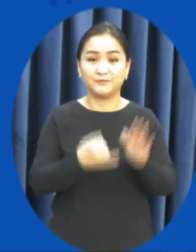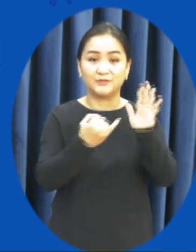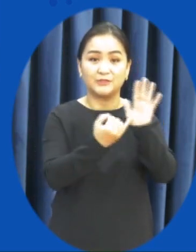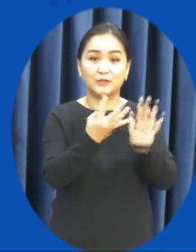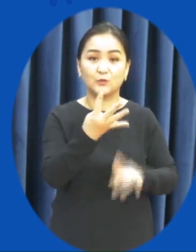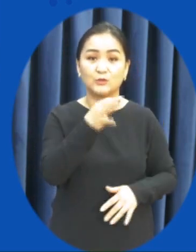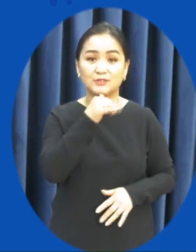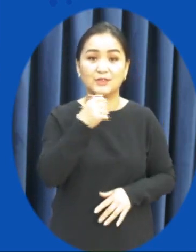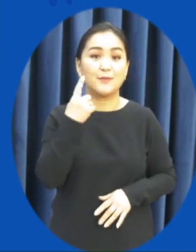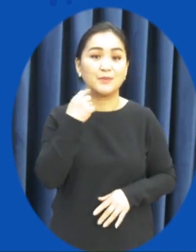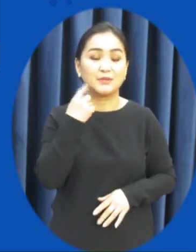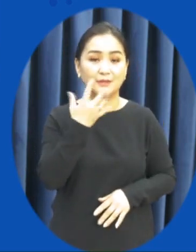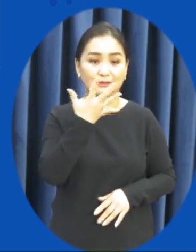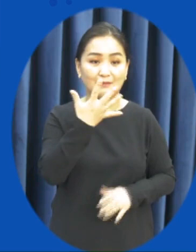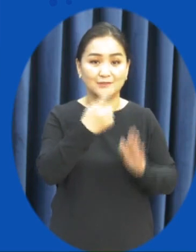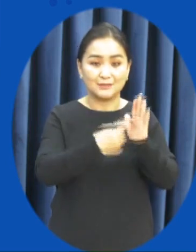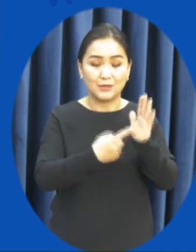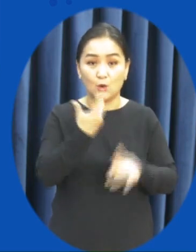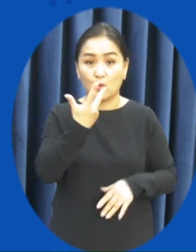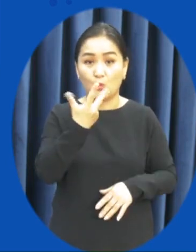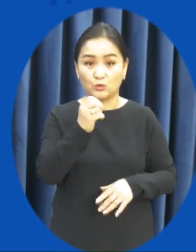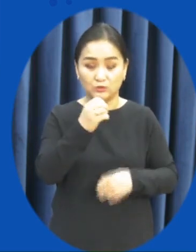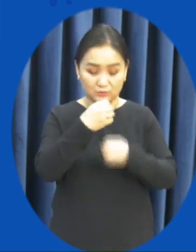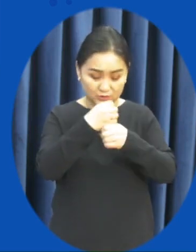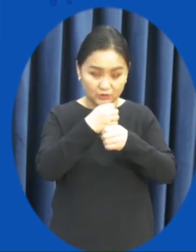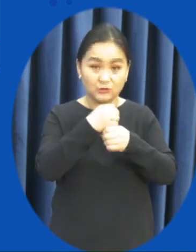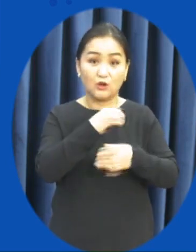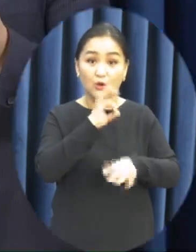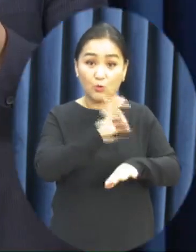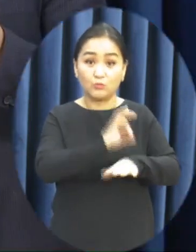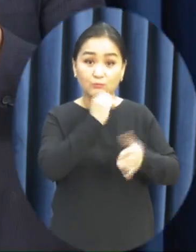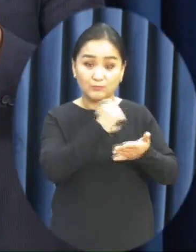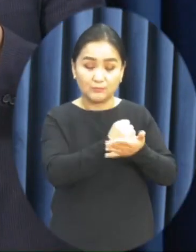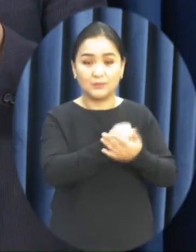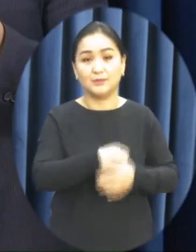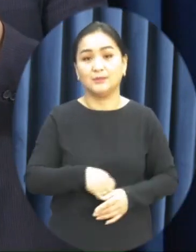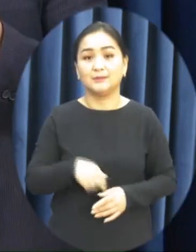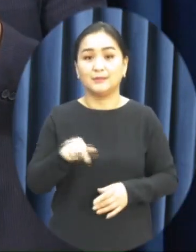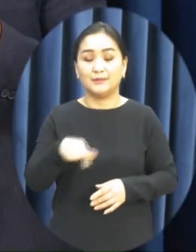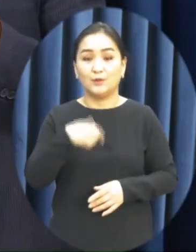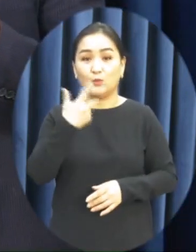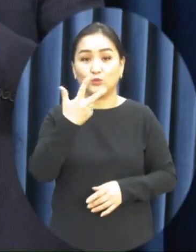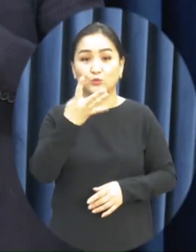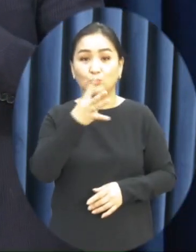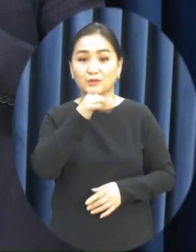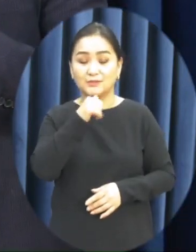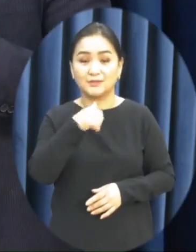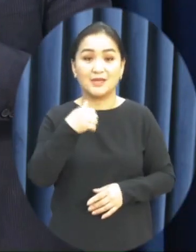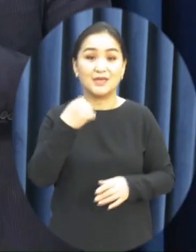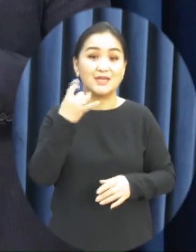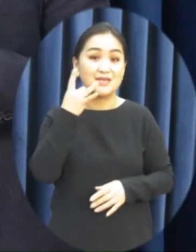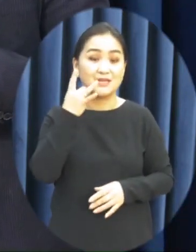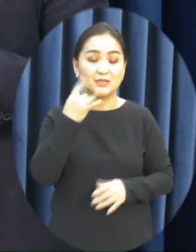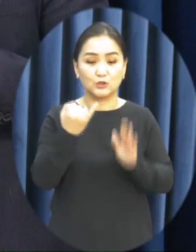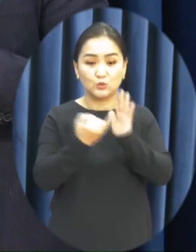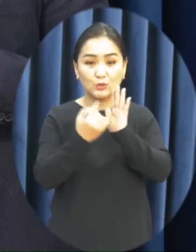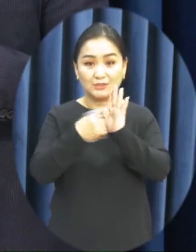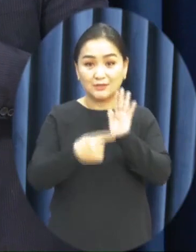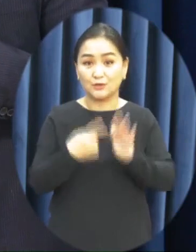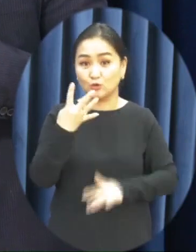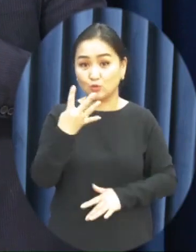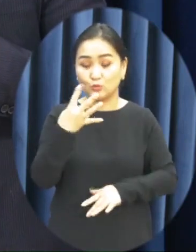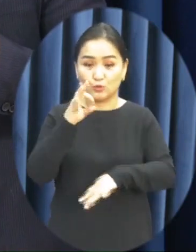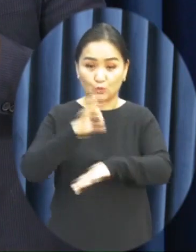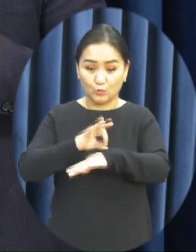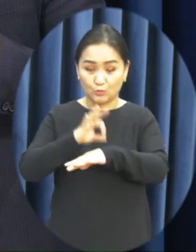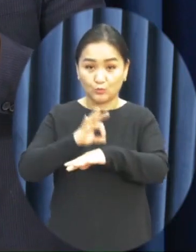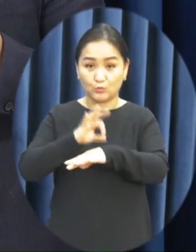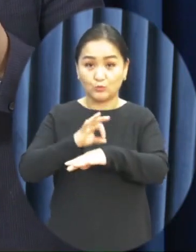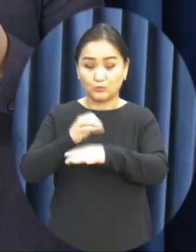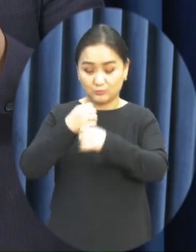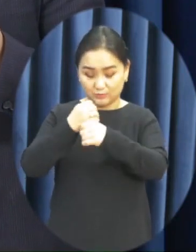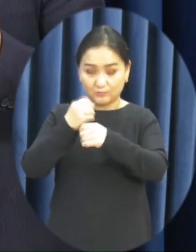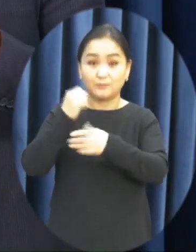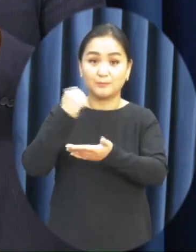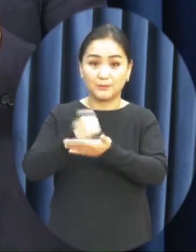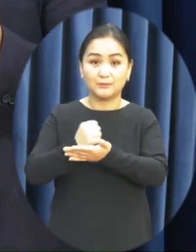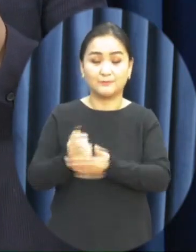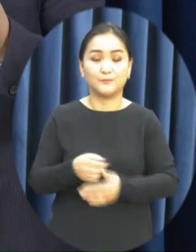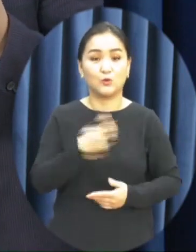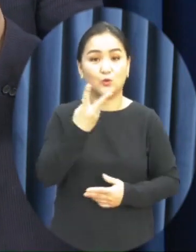དོད